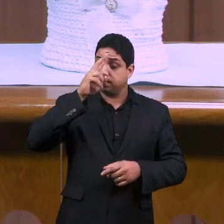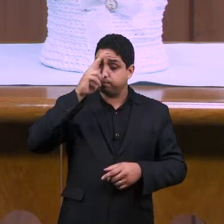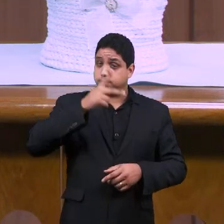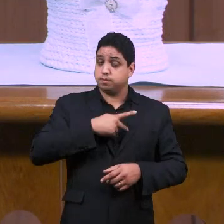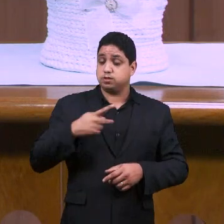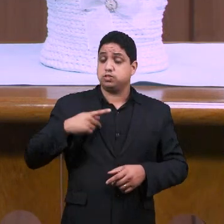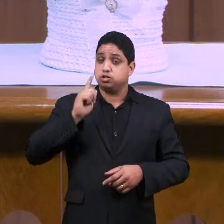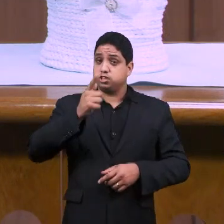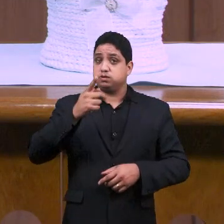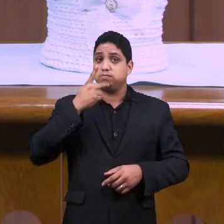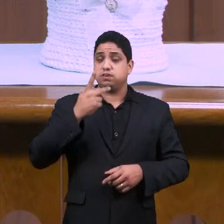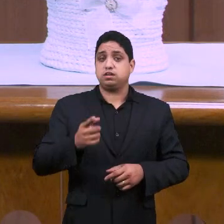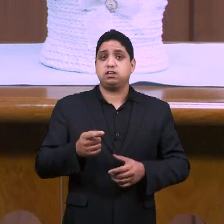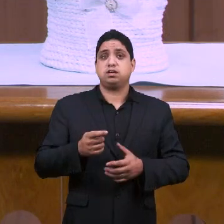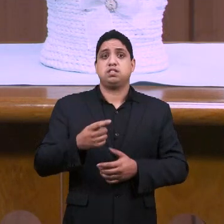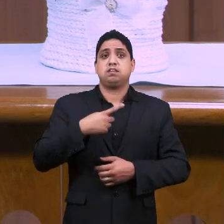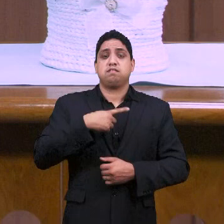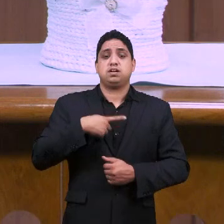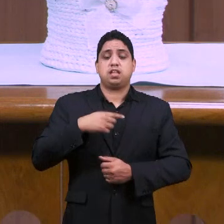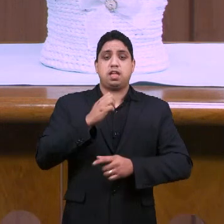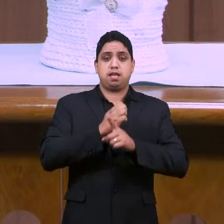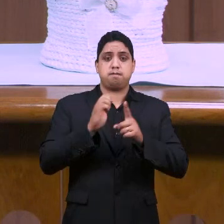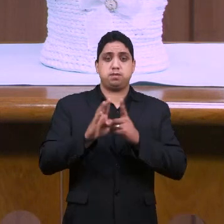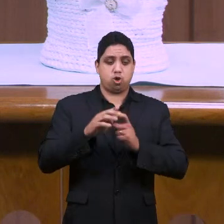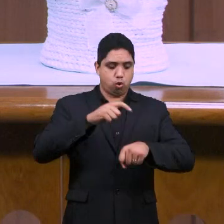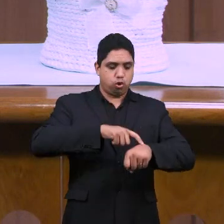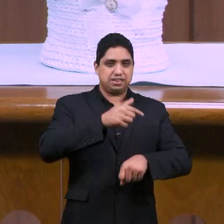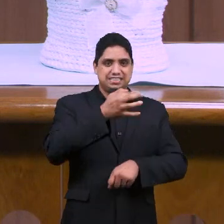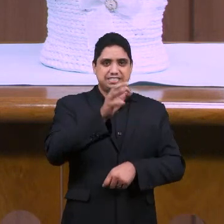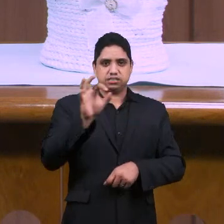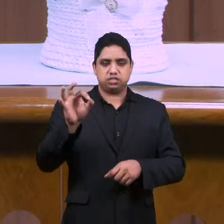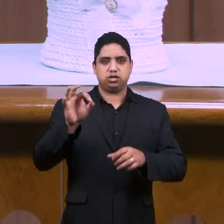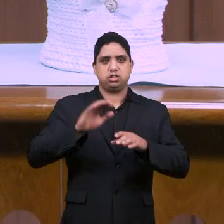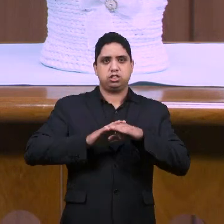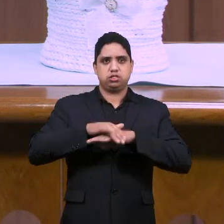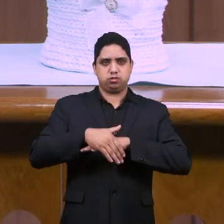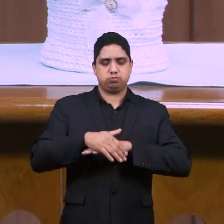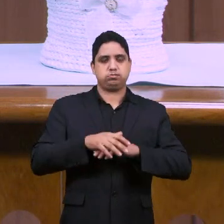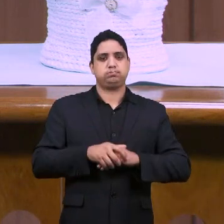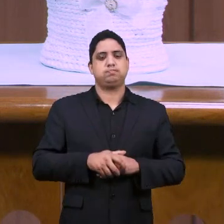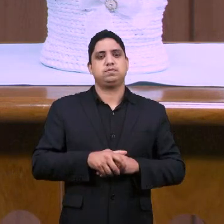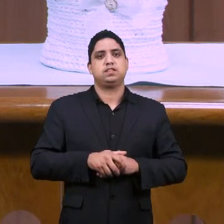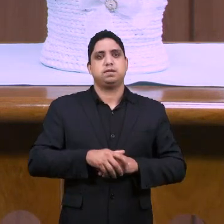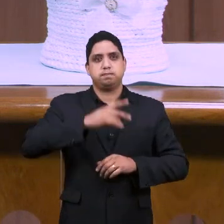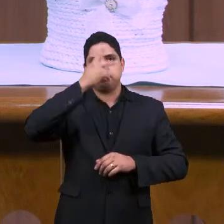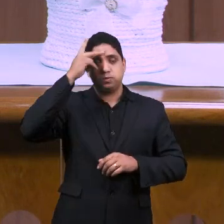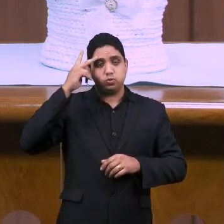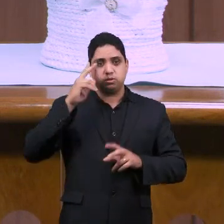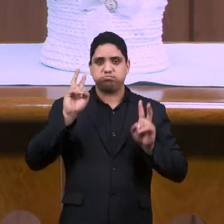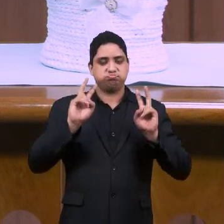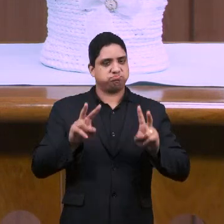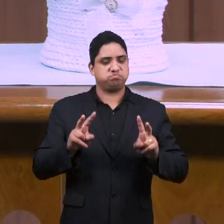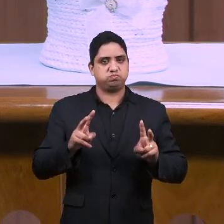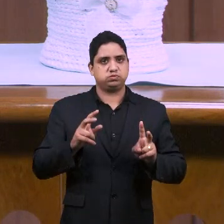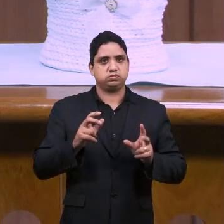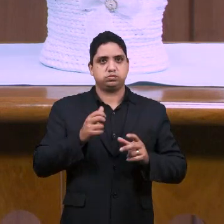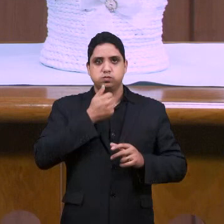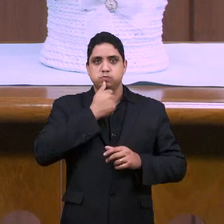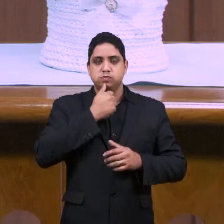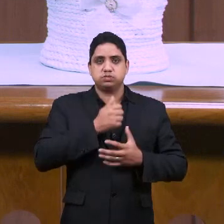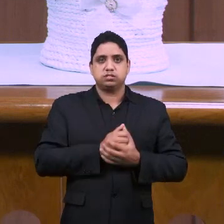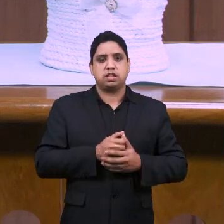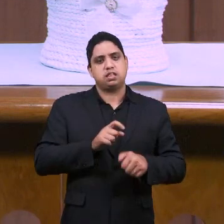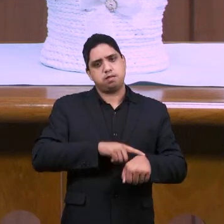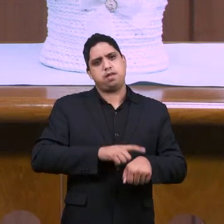est programmé. Aussi, donc, le pasteur Joël Detti parle de la retransmission de l'EPD aujourd'hui à 19 heures pour les personnes qui